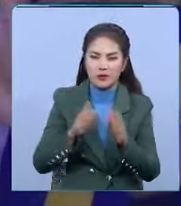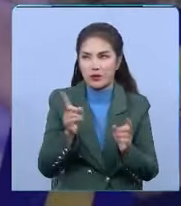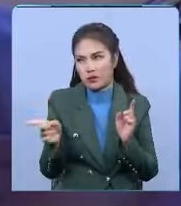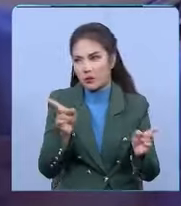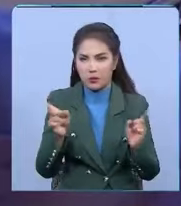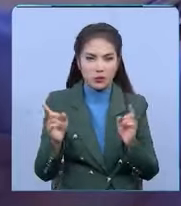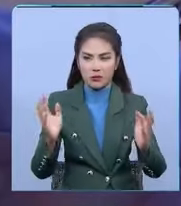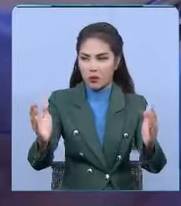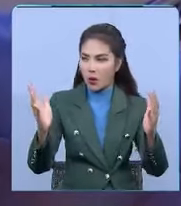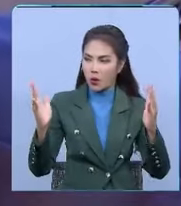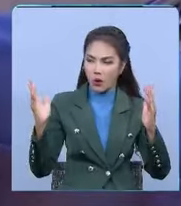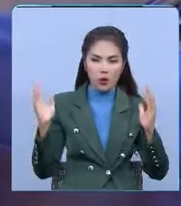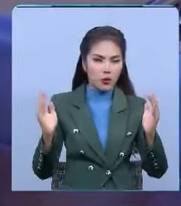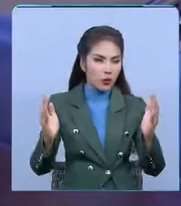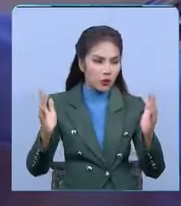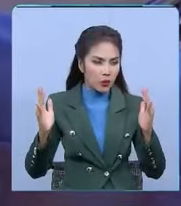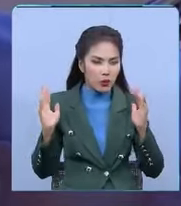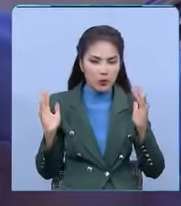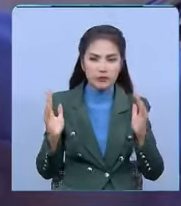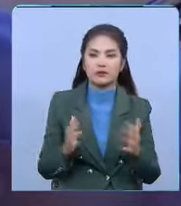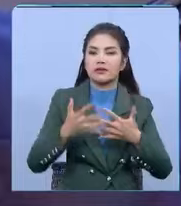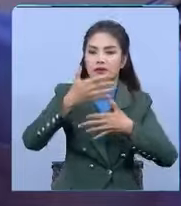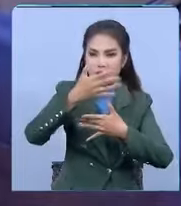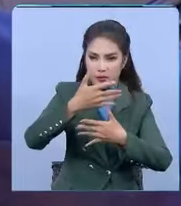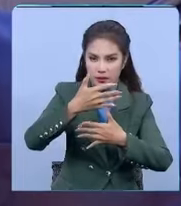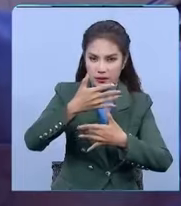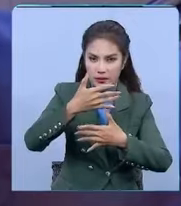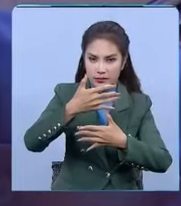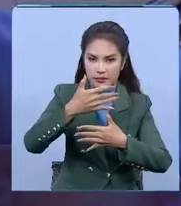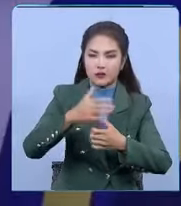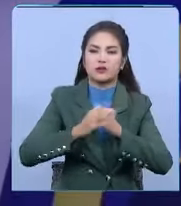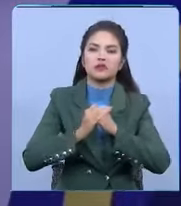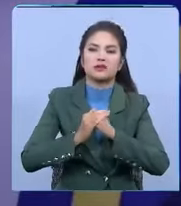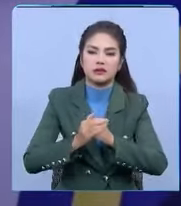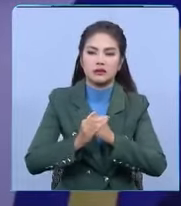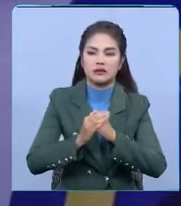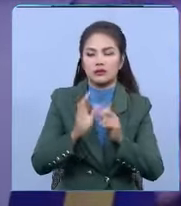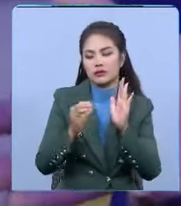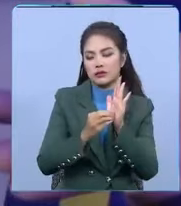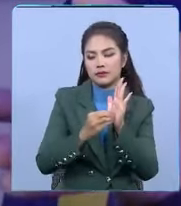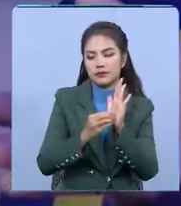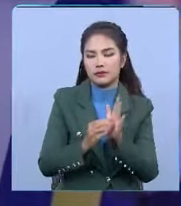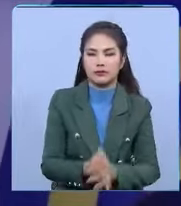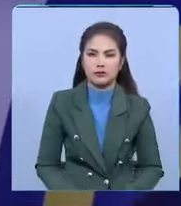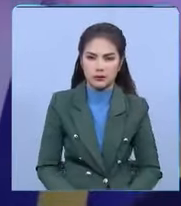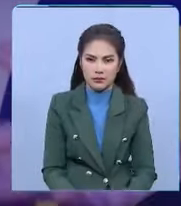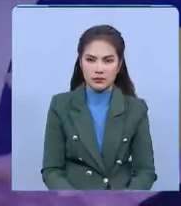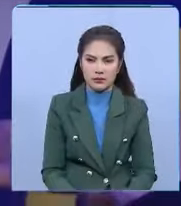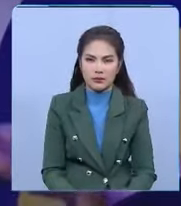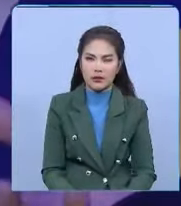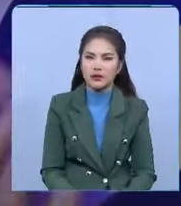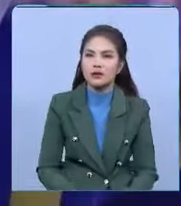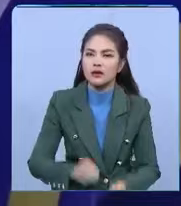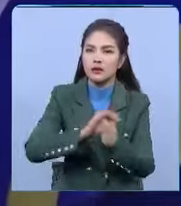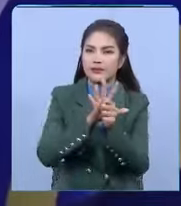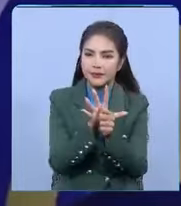แบบนี้ผมกำลังอยู่ที่เยาวราชนะครับหรือว่าย่านไชน่าทาวน์ของเรานะฮะต้องบอกว่าพอโควิดคลี่คลายเนี่ยมันก็เป็นเรื่องปกติ